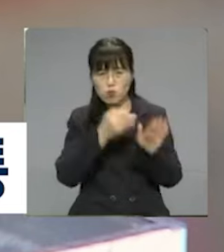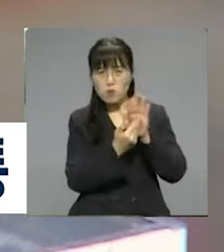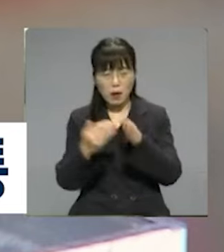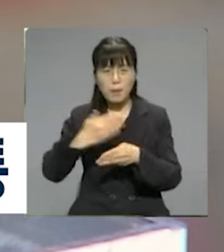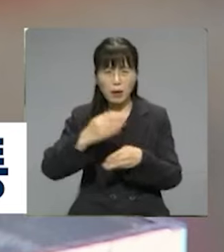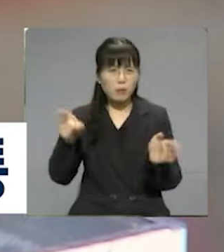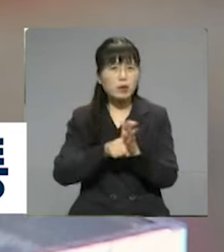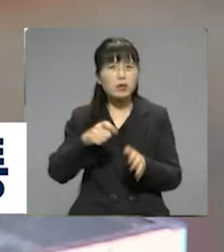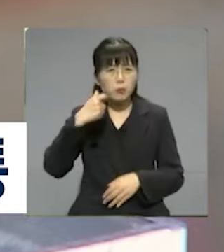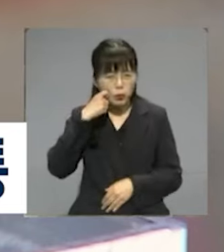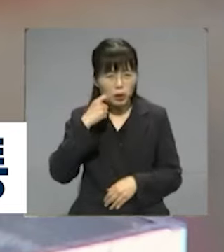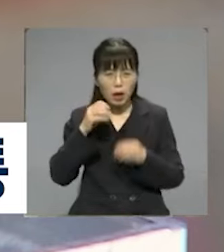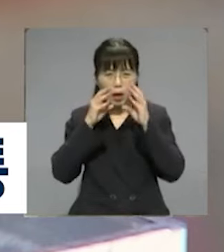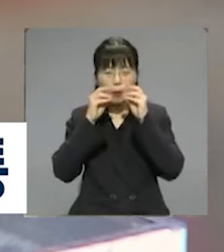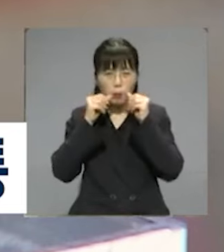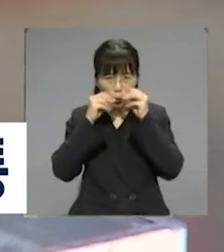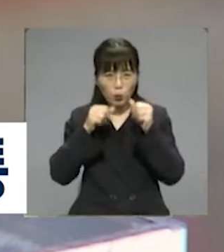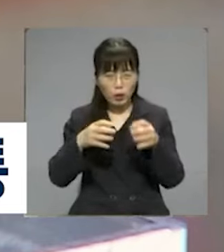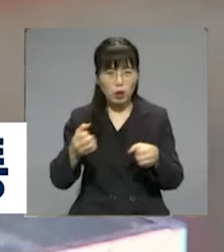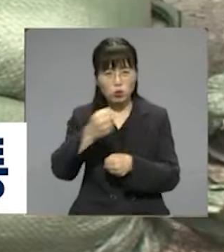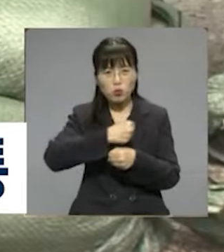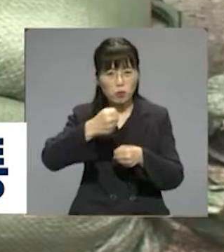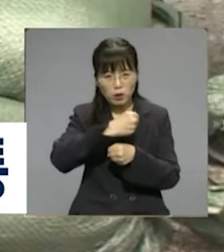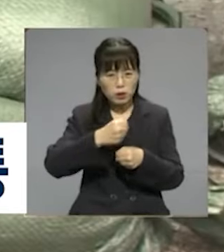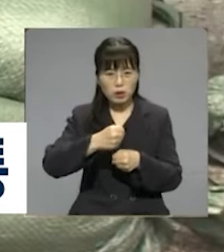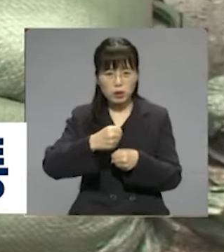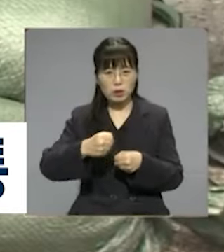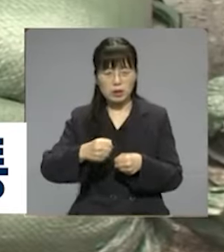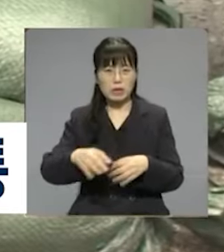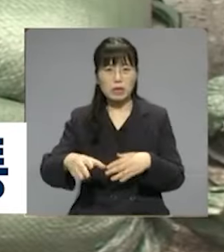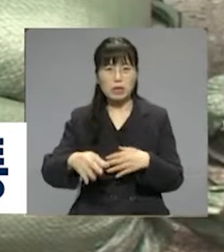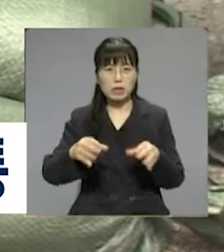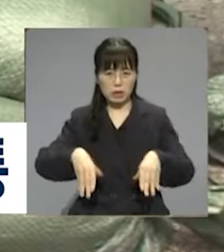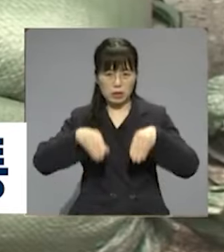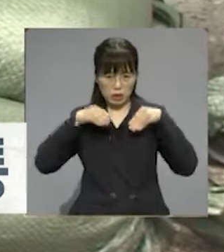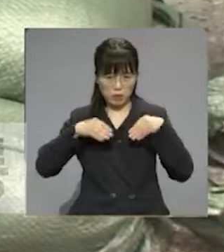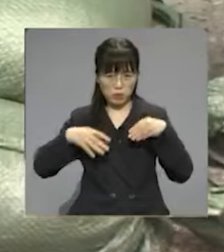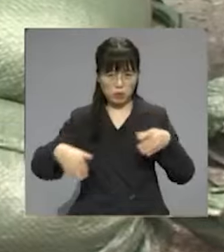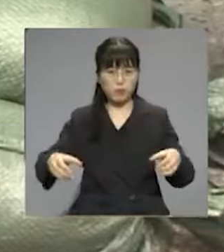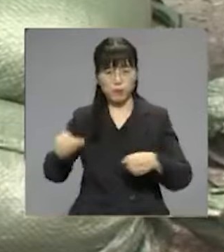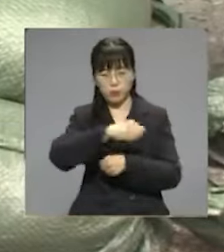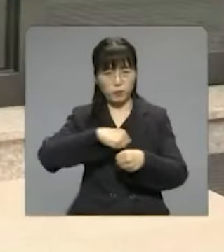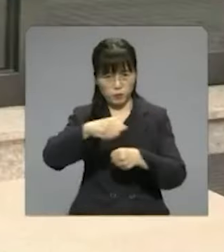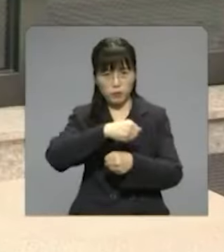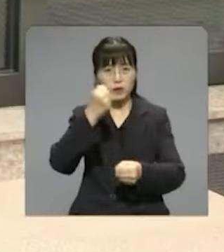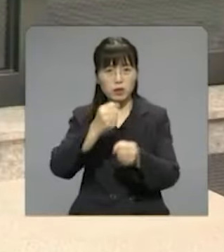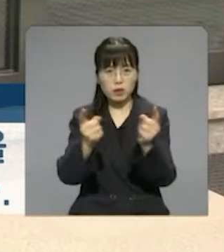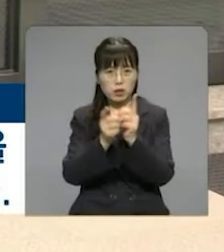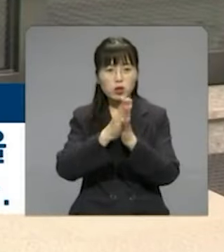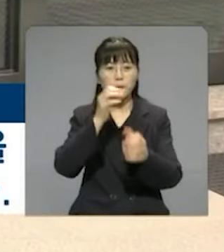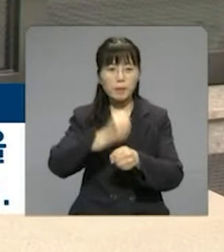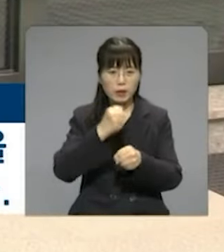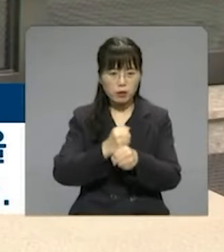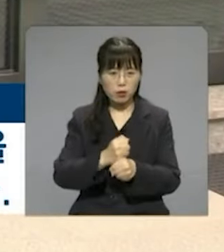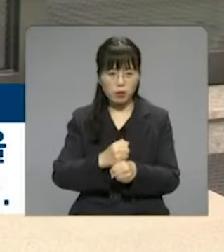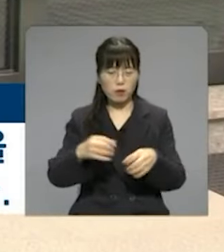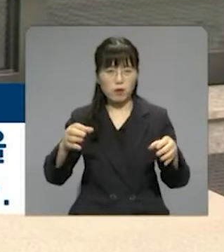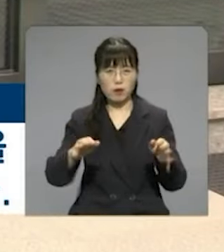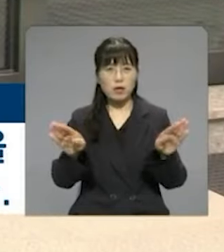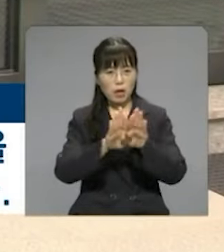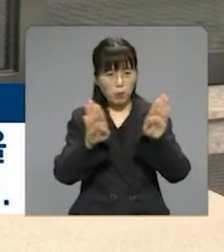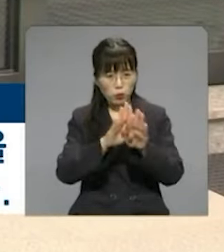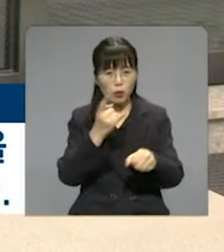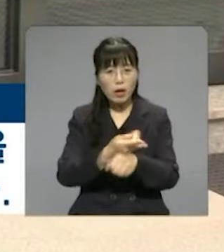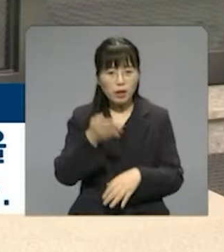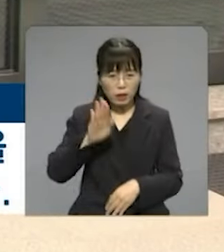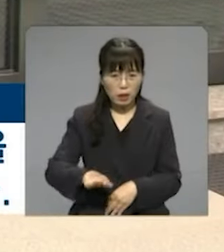미더워 물막이 모래주머니와 물 흡수용 이불 보따리를 직접 살 정도입니다. 상호적으로 해야